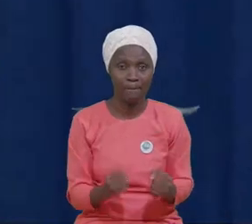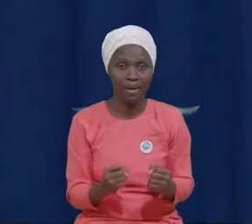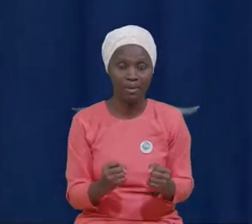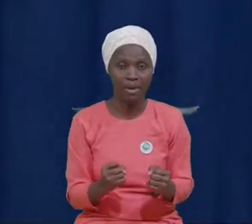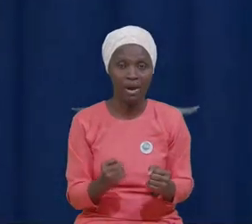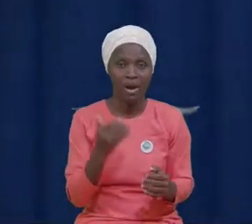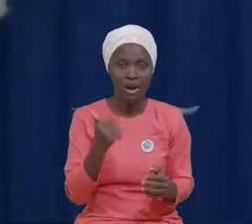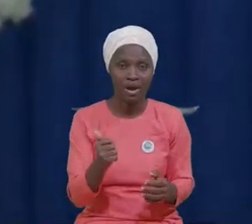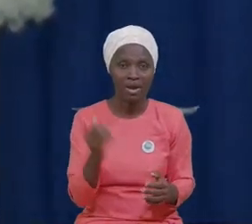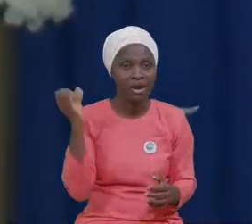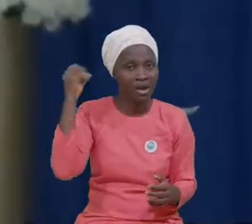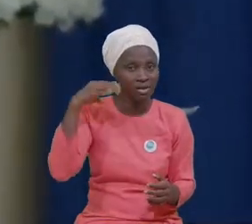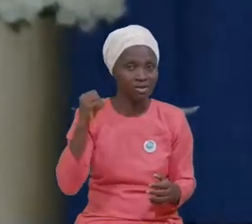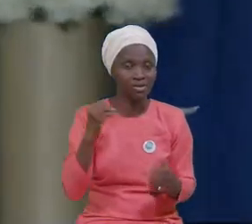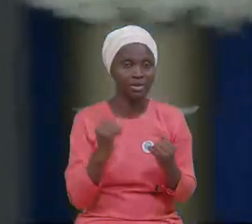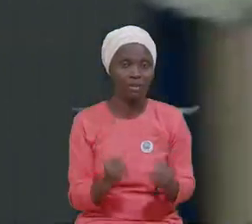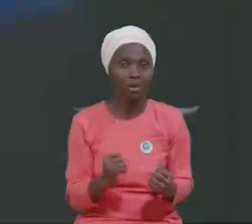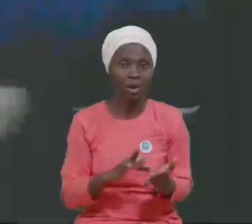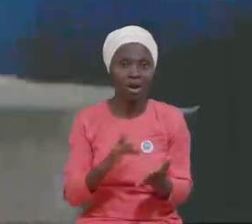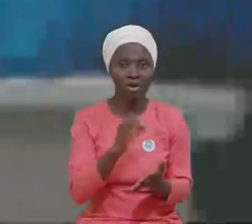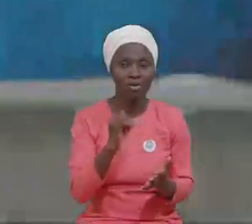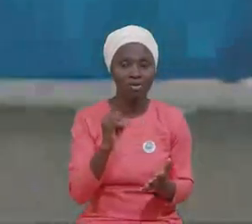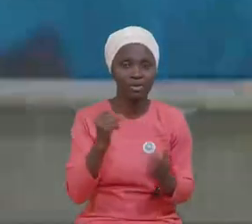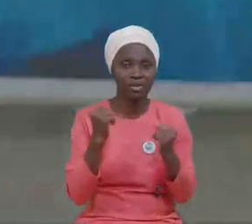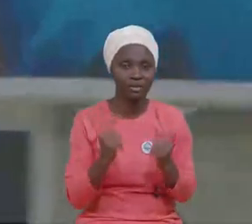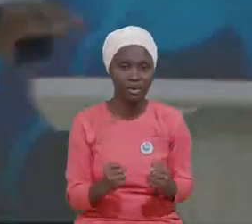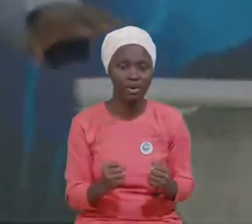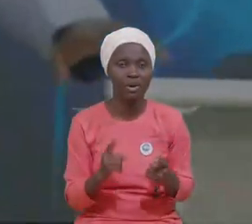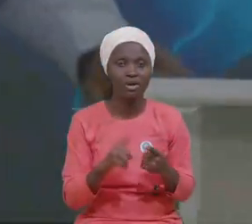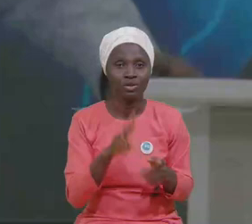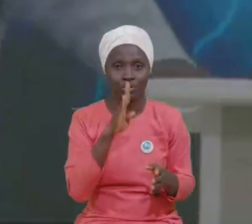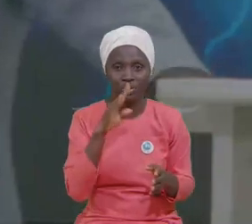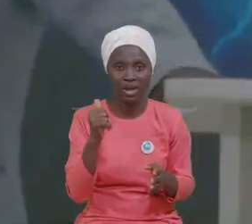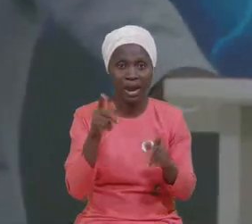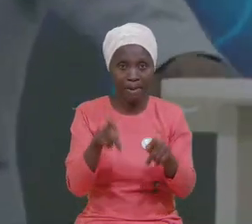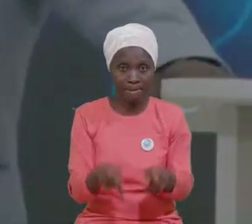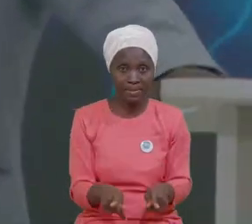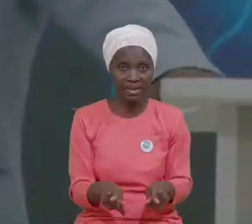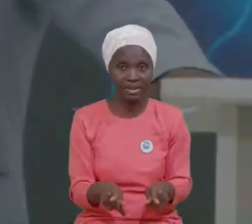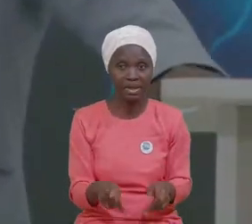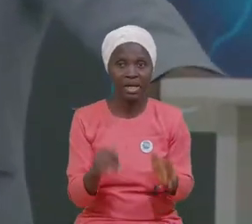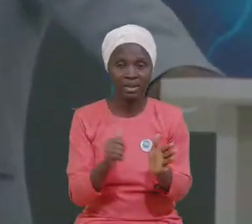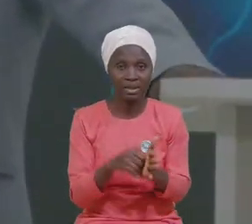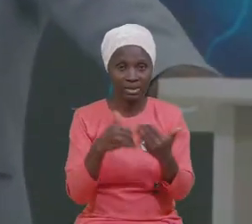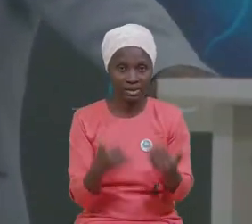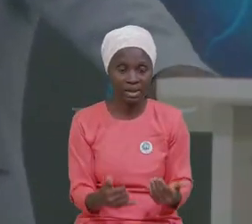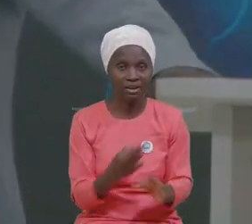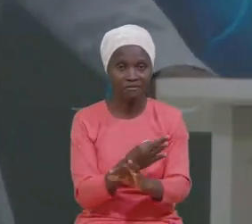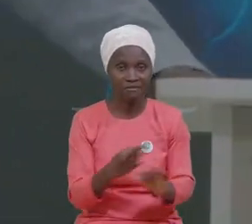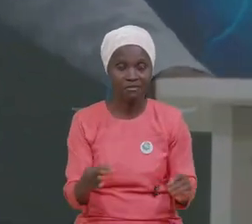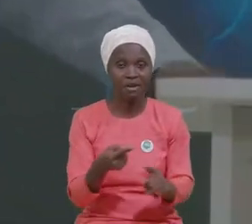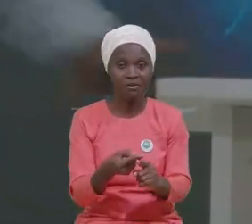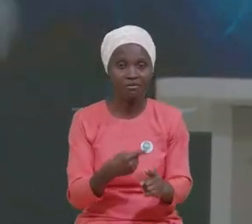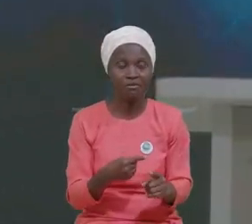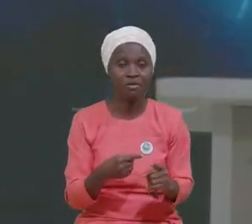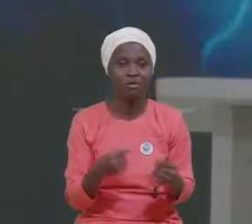nouvelle puissance, une puissance gracieuse, une puissance glorieuse pour être une personne qui est libérée